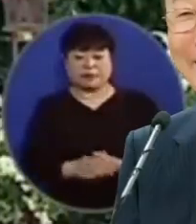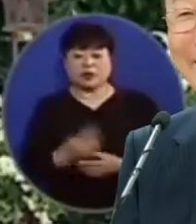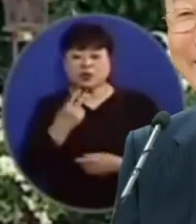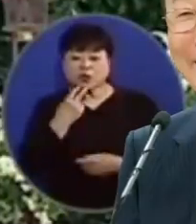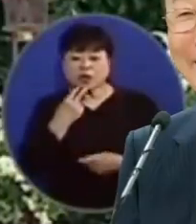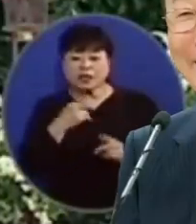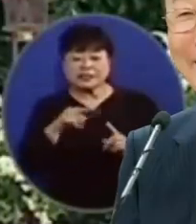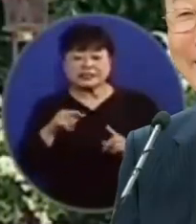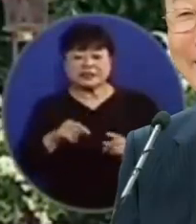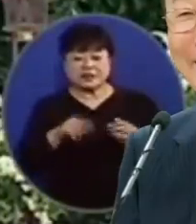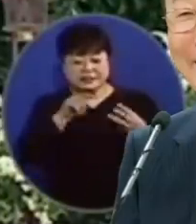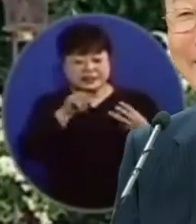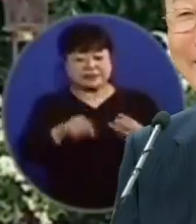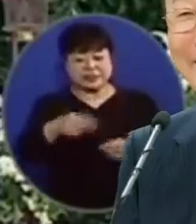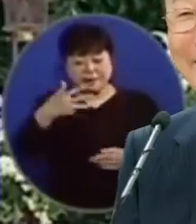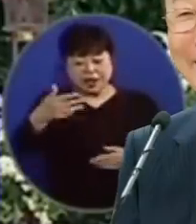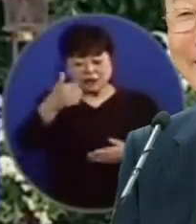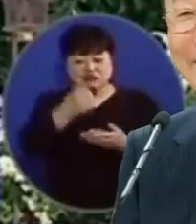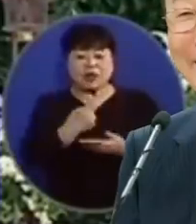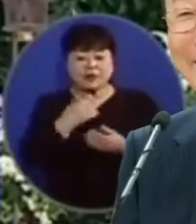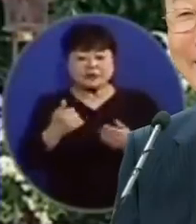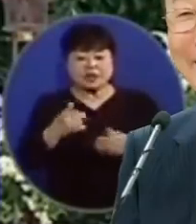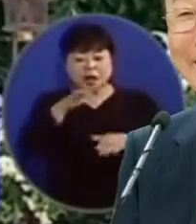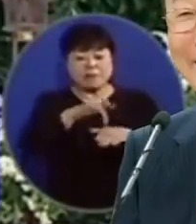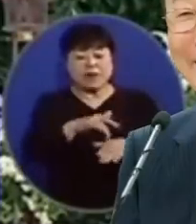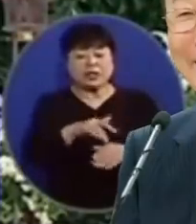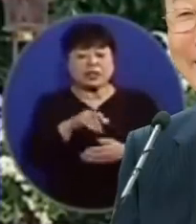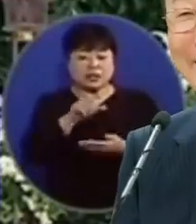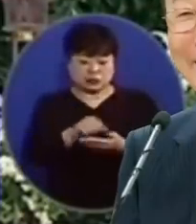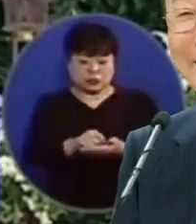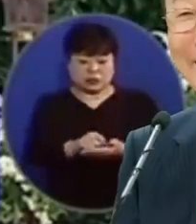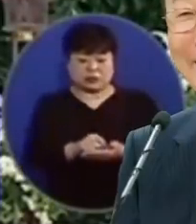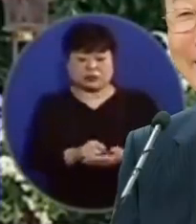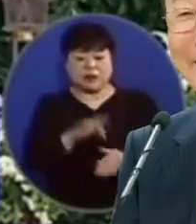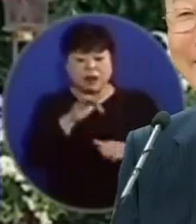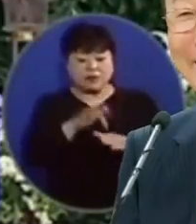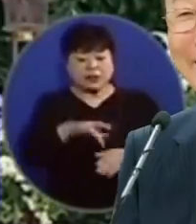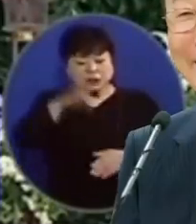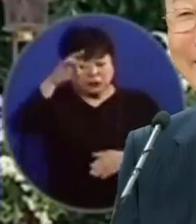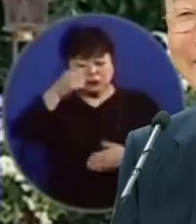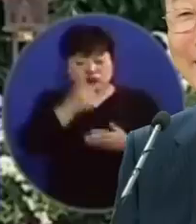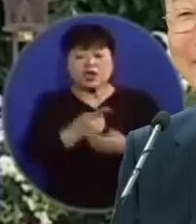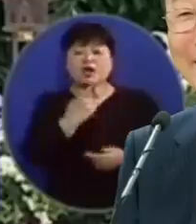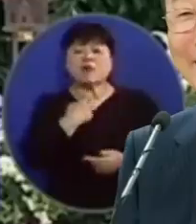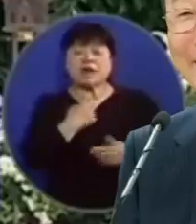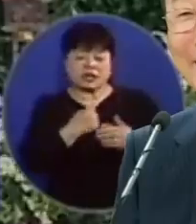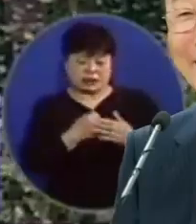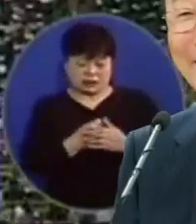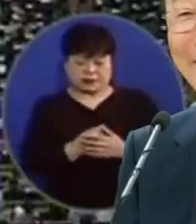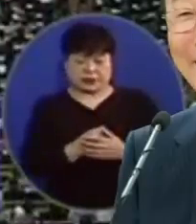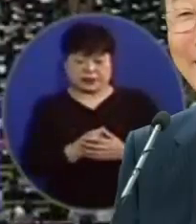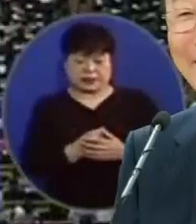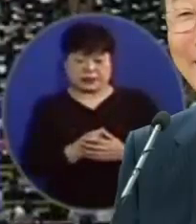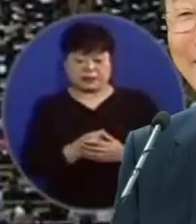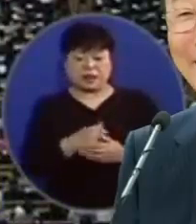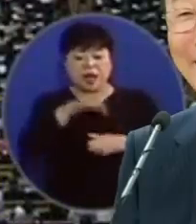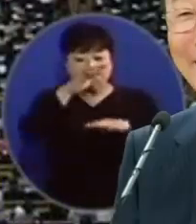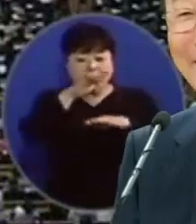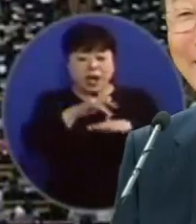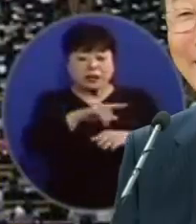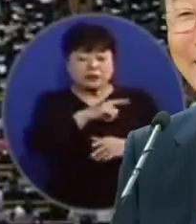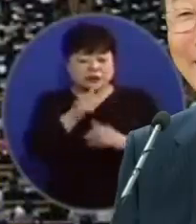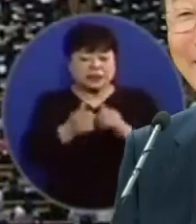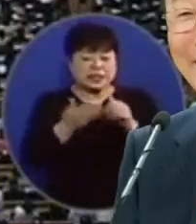1서 3장 8절에 죄를 짓는 자는 마귀에게 속하다니 마귀는 처음부터 범죄함이라. 마귀는 우리보다